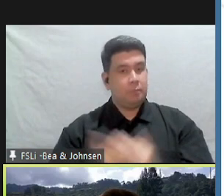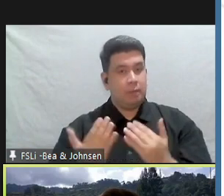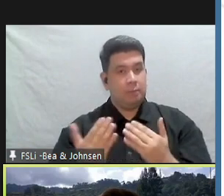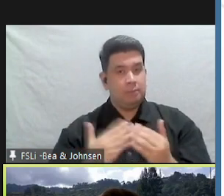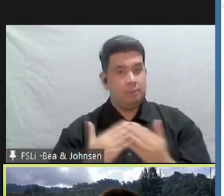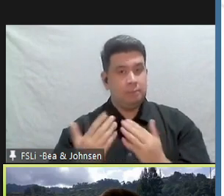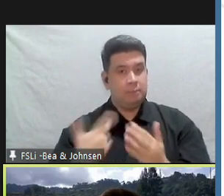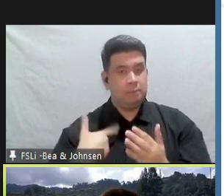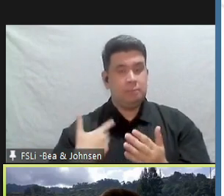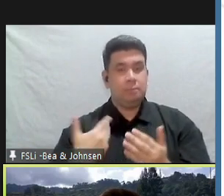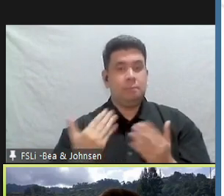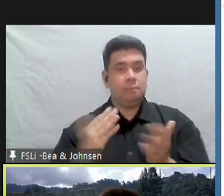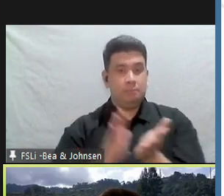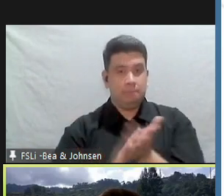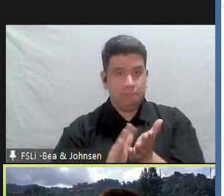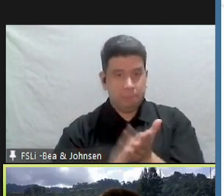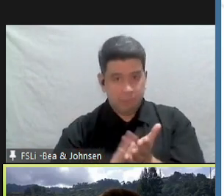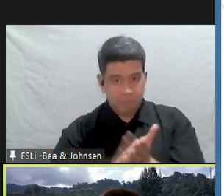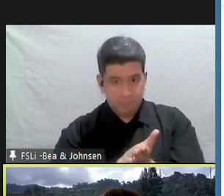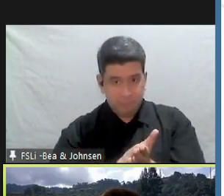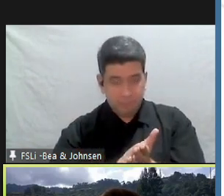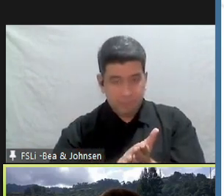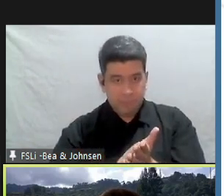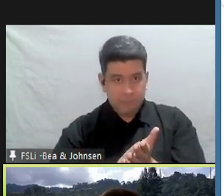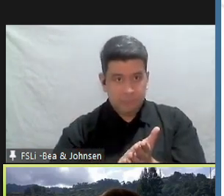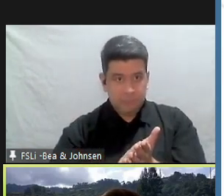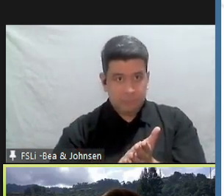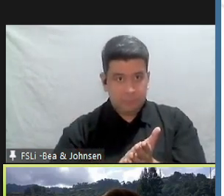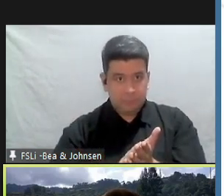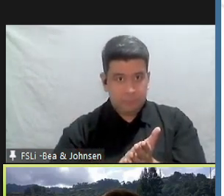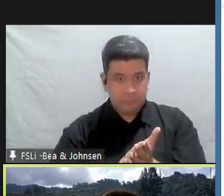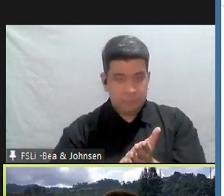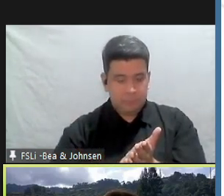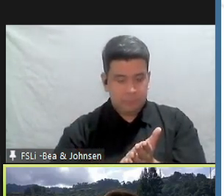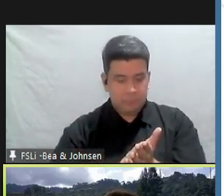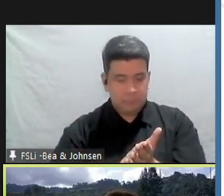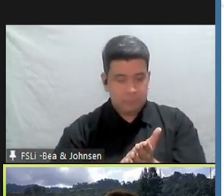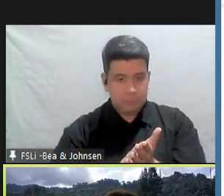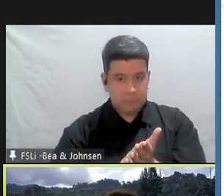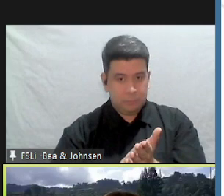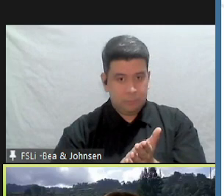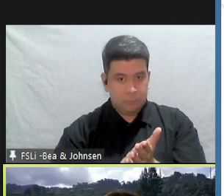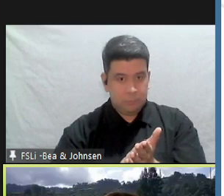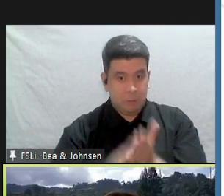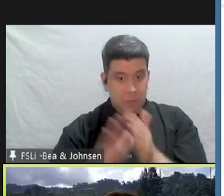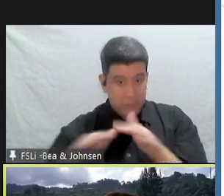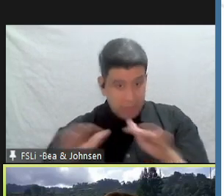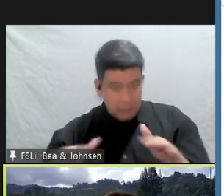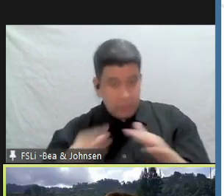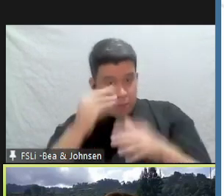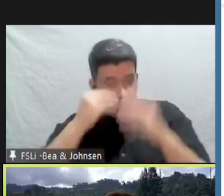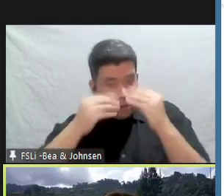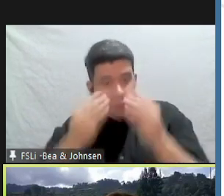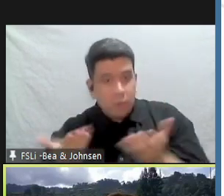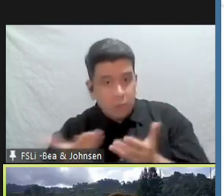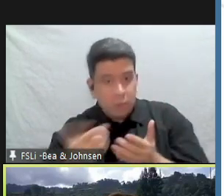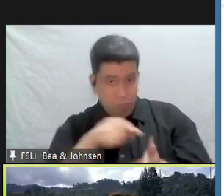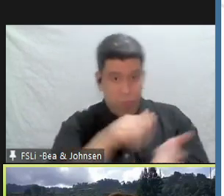klaseng learning system na nangyayari. Hindi lang sa eskwelahan natututo ang mga bata. Meron din